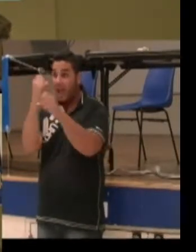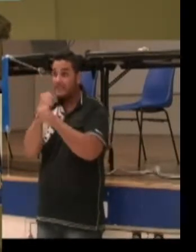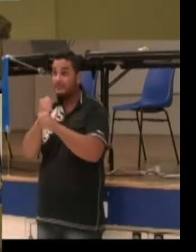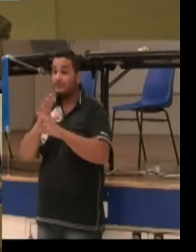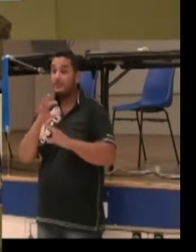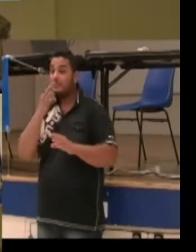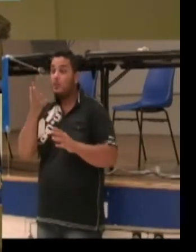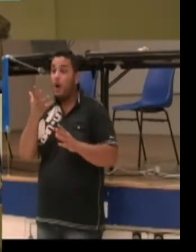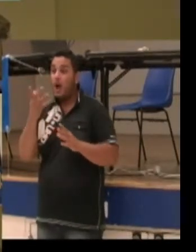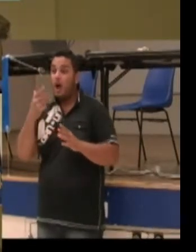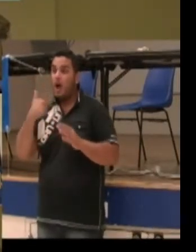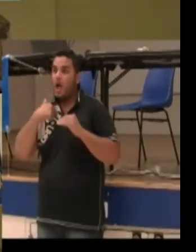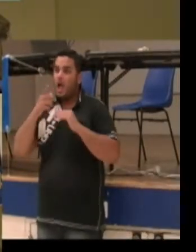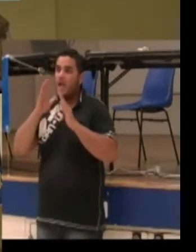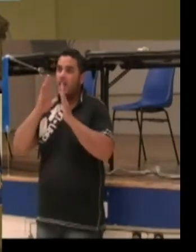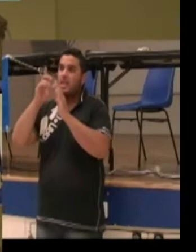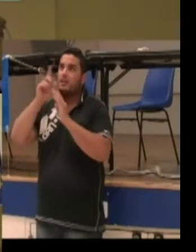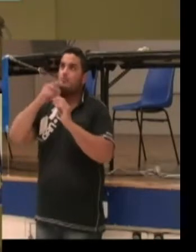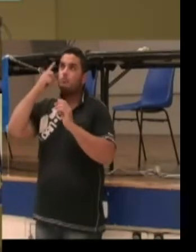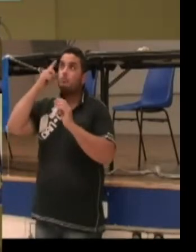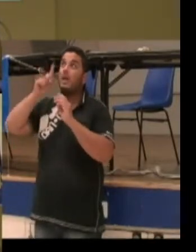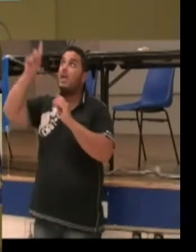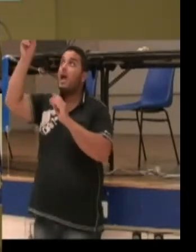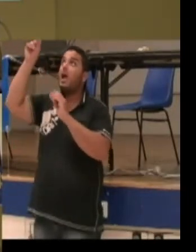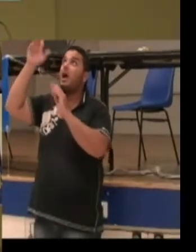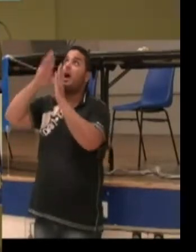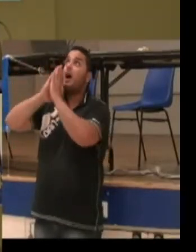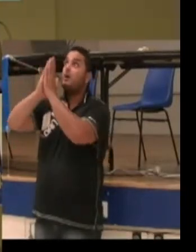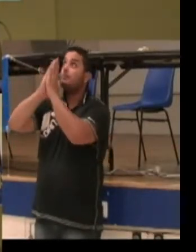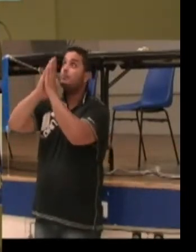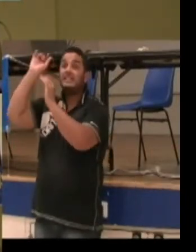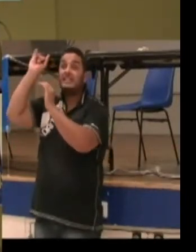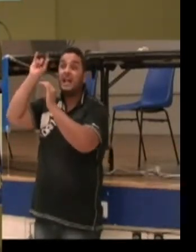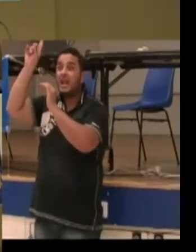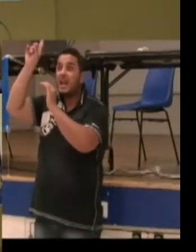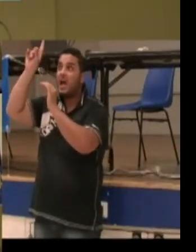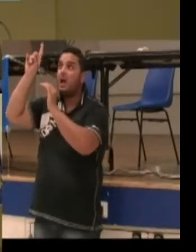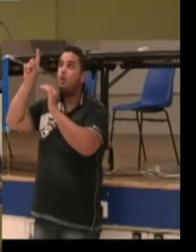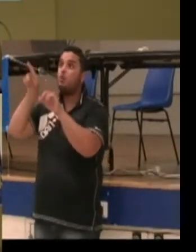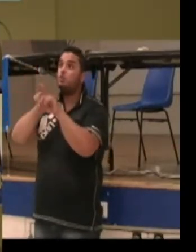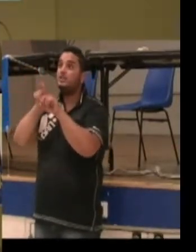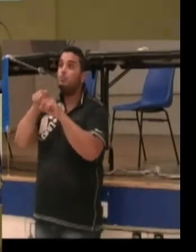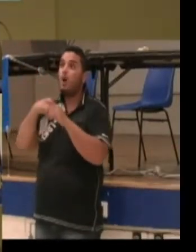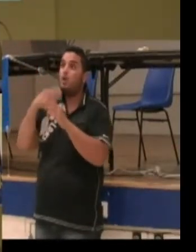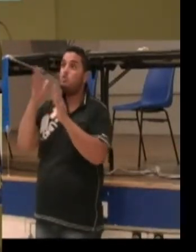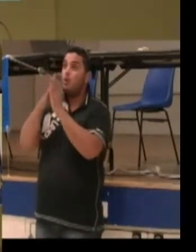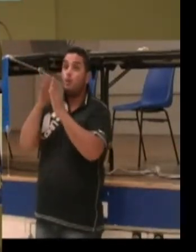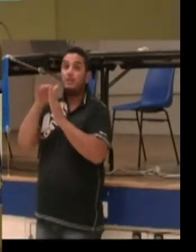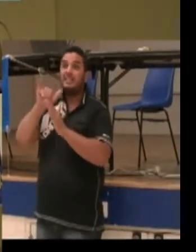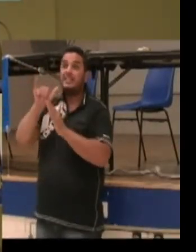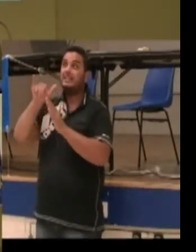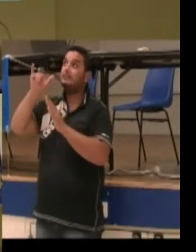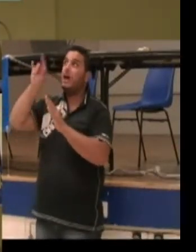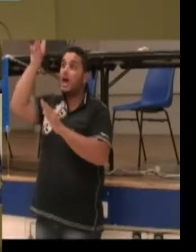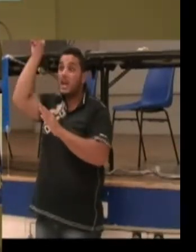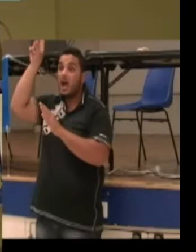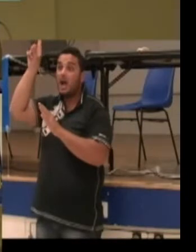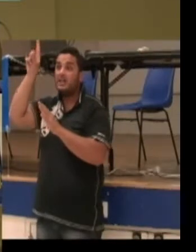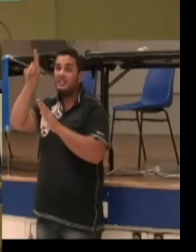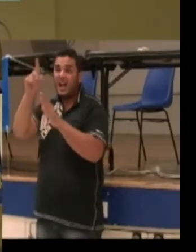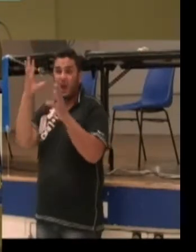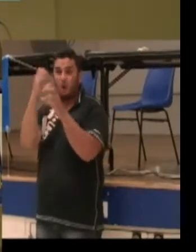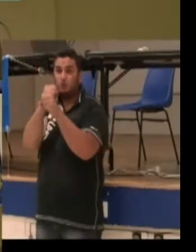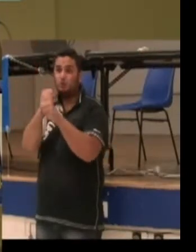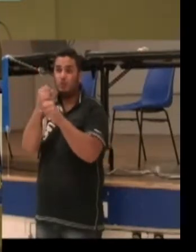Iyaka na'budu wa Iyaka nasta'in. Bon, la conférence ne suffirait pas pour expliquer Iyyaka na'budu wa